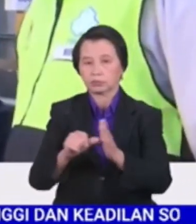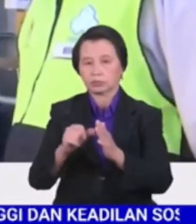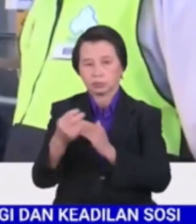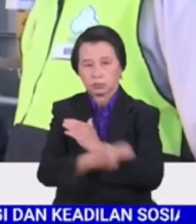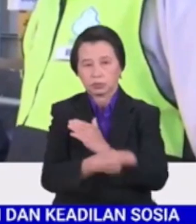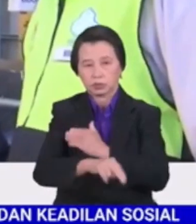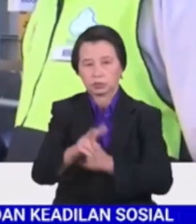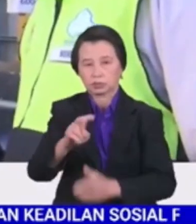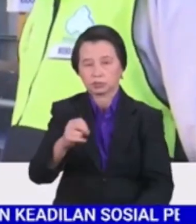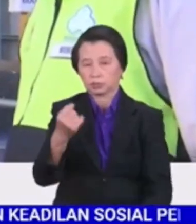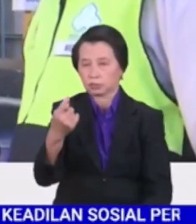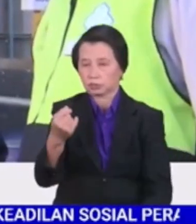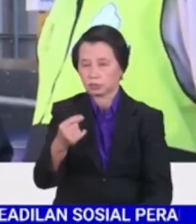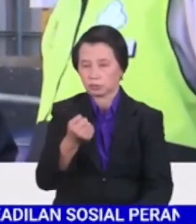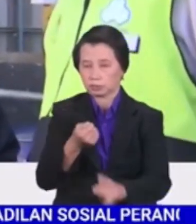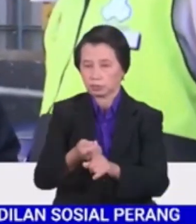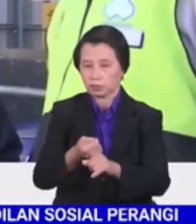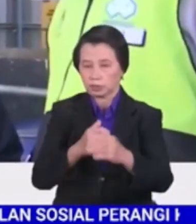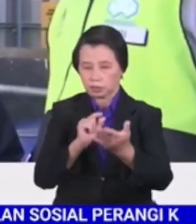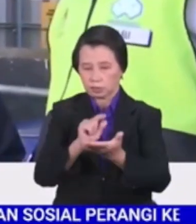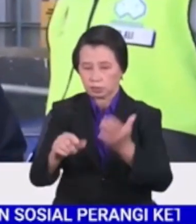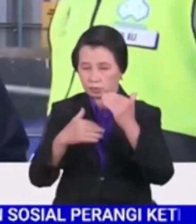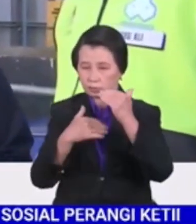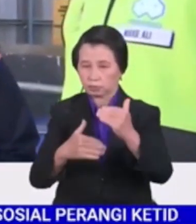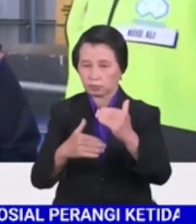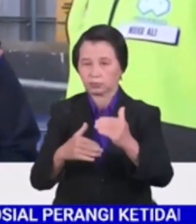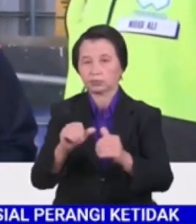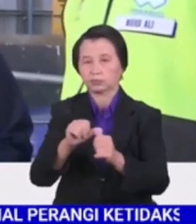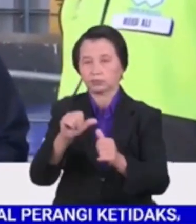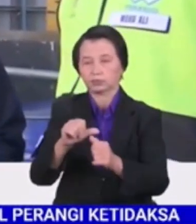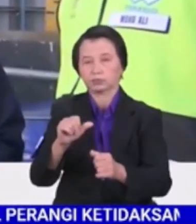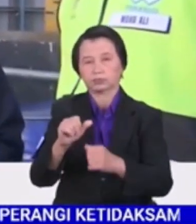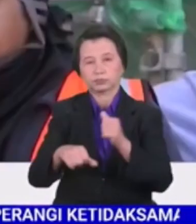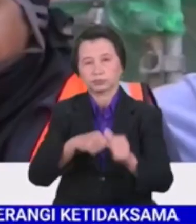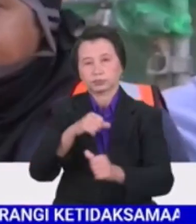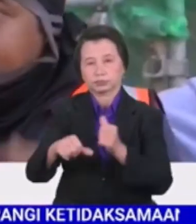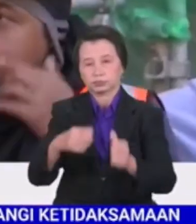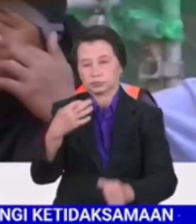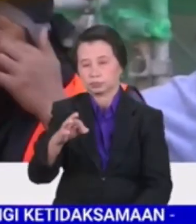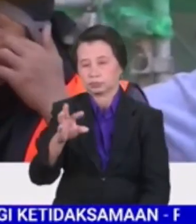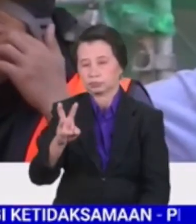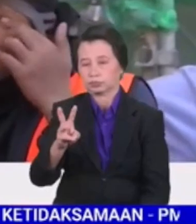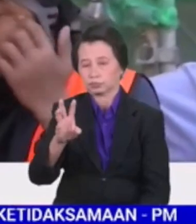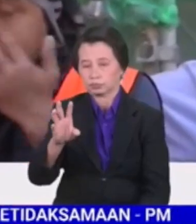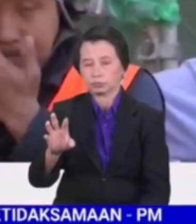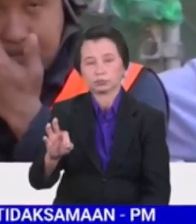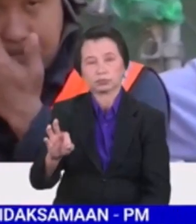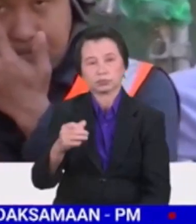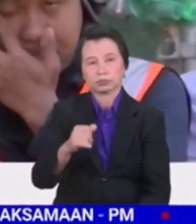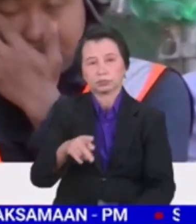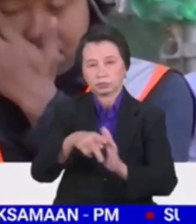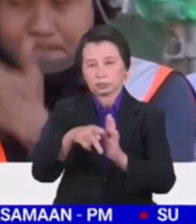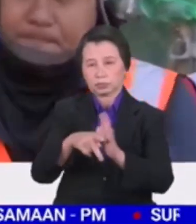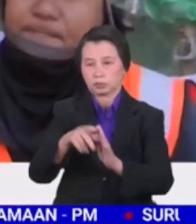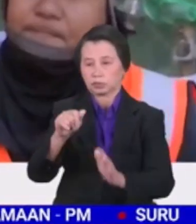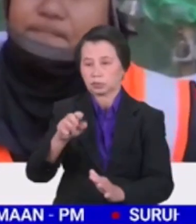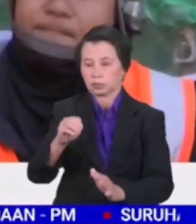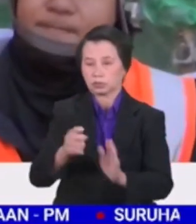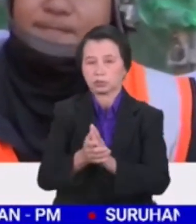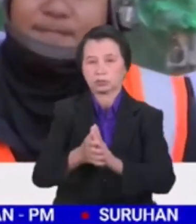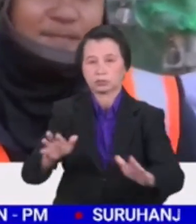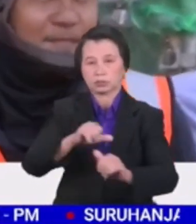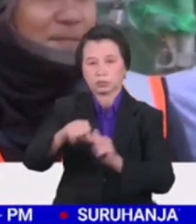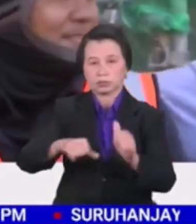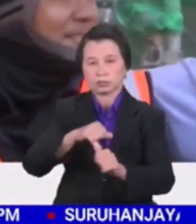dan perintah gaji minimum akta keselamatan sosial pekerja 1969 peraturan-peraturan Om keselamatan